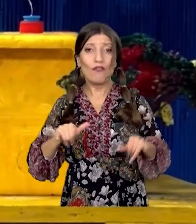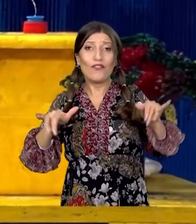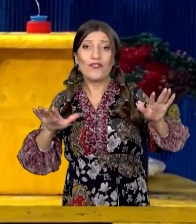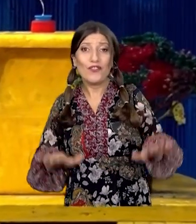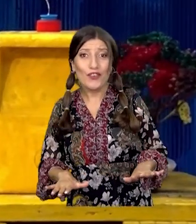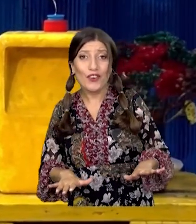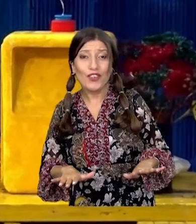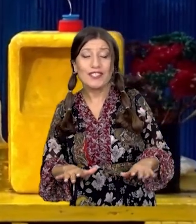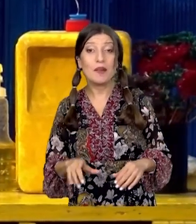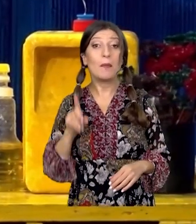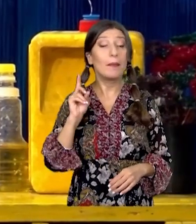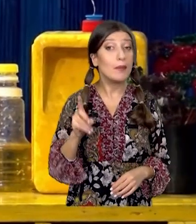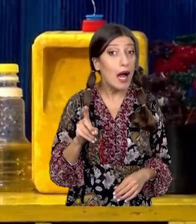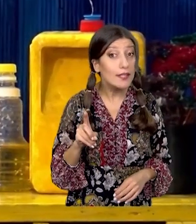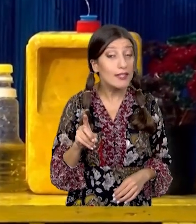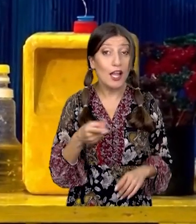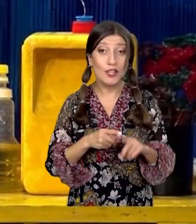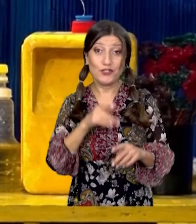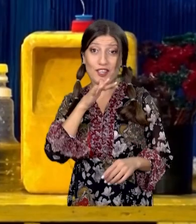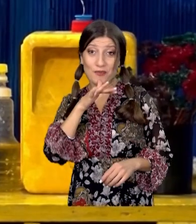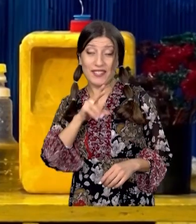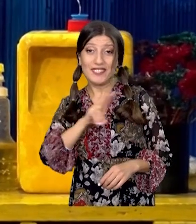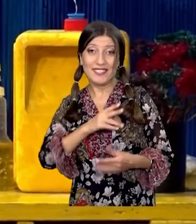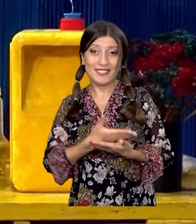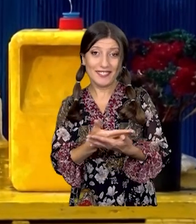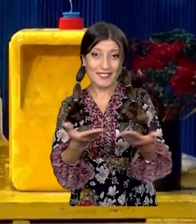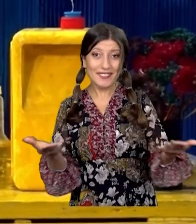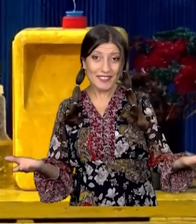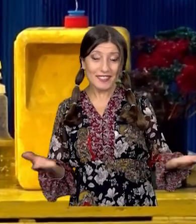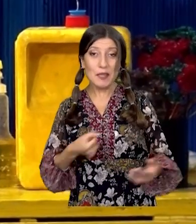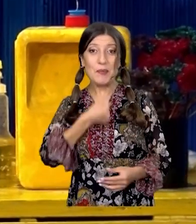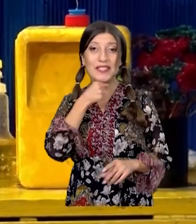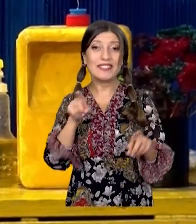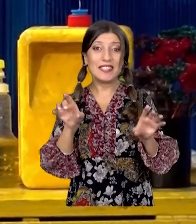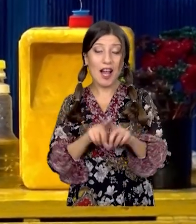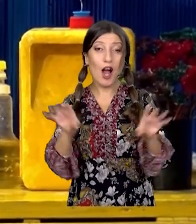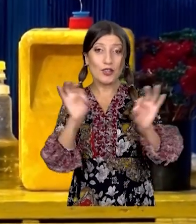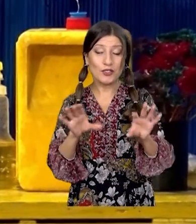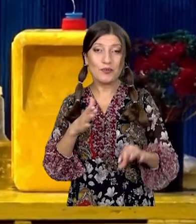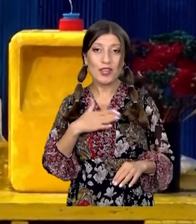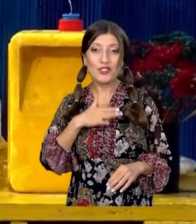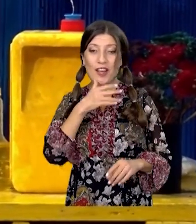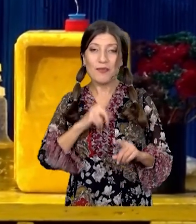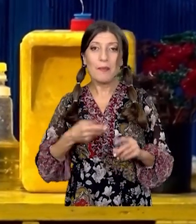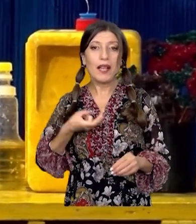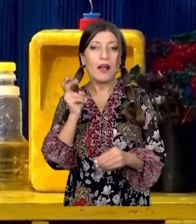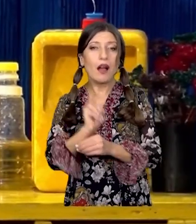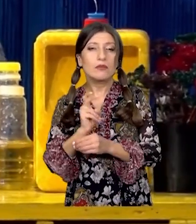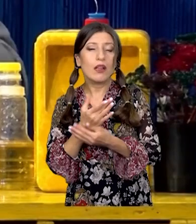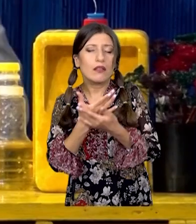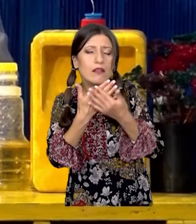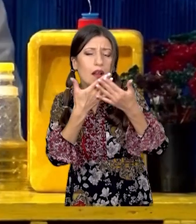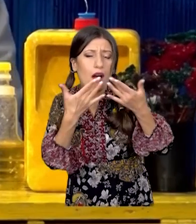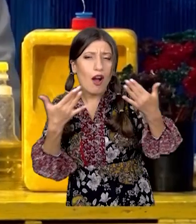են գտնվում դիեզերքի բայց այդ արանքում սիրելի պստիկներ մեծիկներ ինչպես ասում են մեծիկները այդ արանքում մենք այցելում ենք